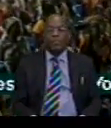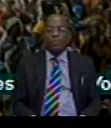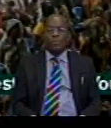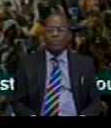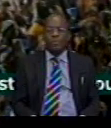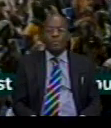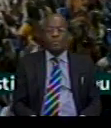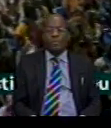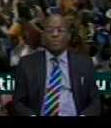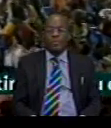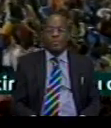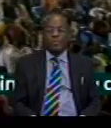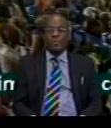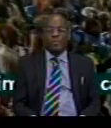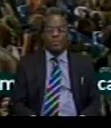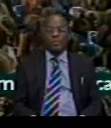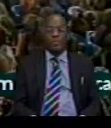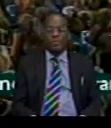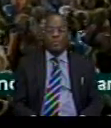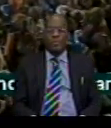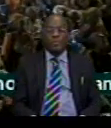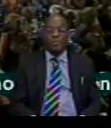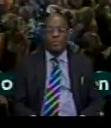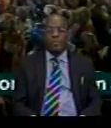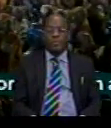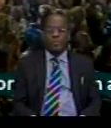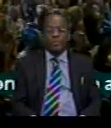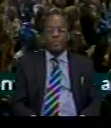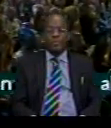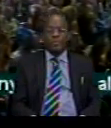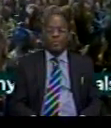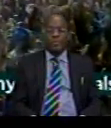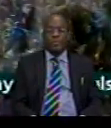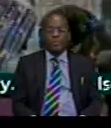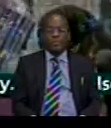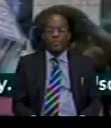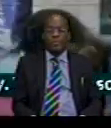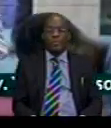Je suis Dr. Soniquin Edmond, médecin de santé publique.